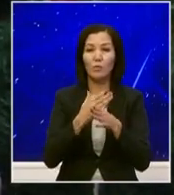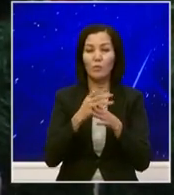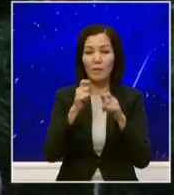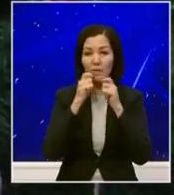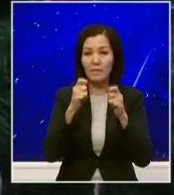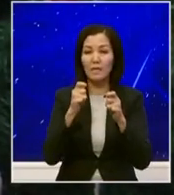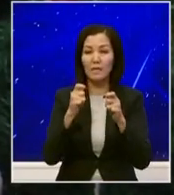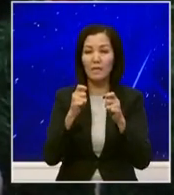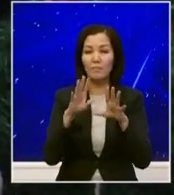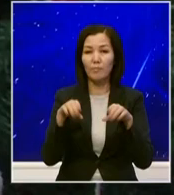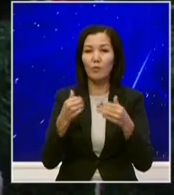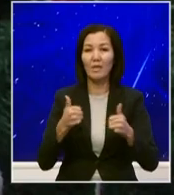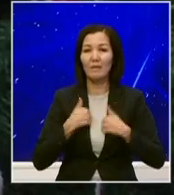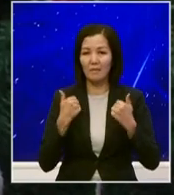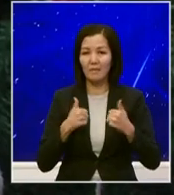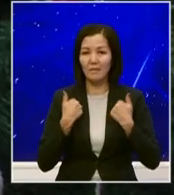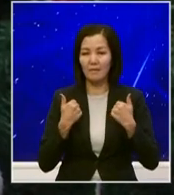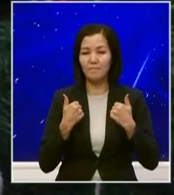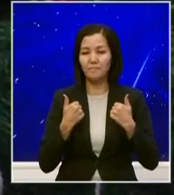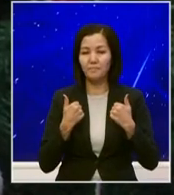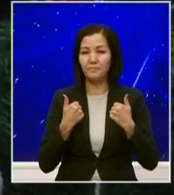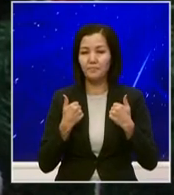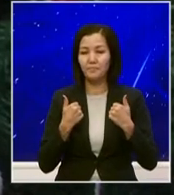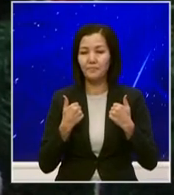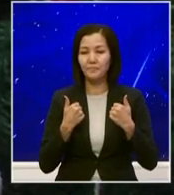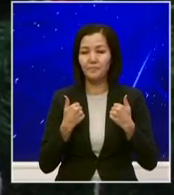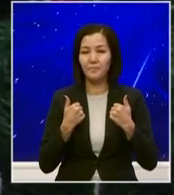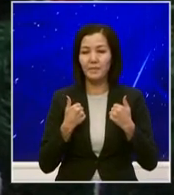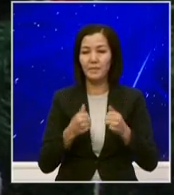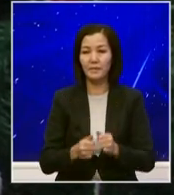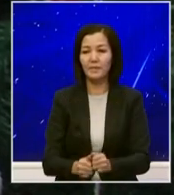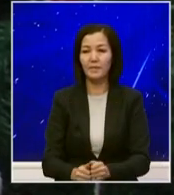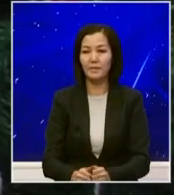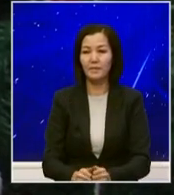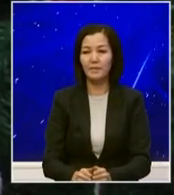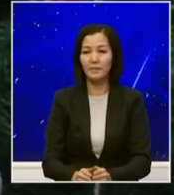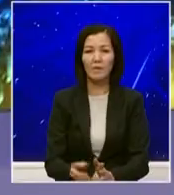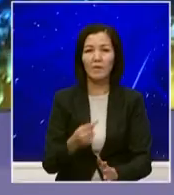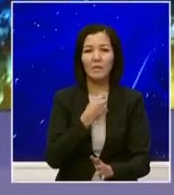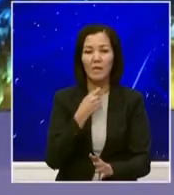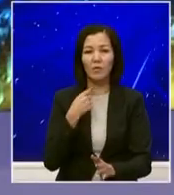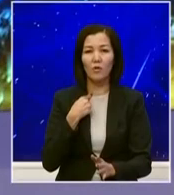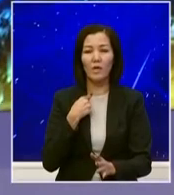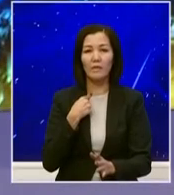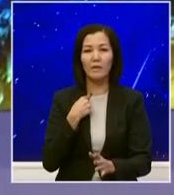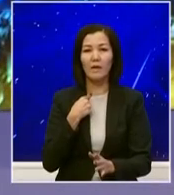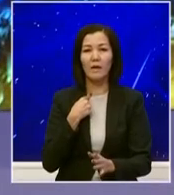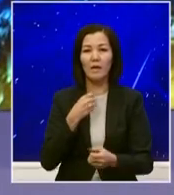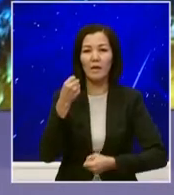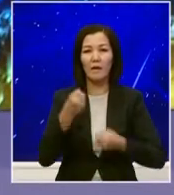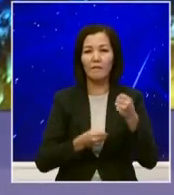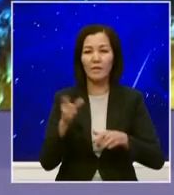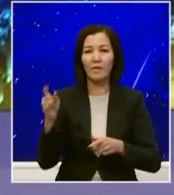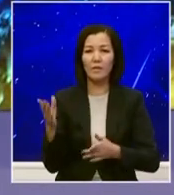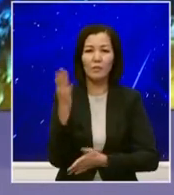жасап, әр үйге, әр семьяға жақсылық алып келдік деп ойлаймын. Талдықорғандық автоеріктілер